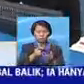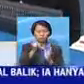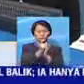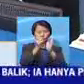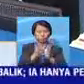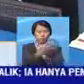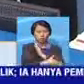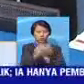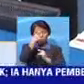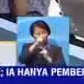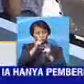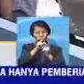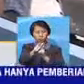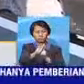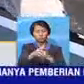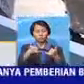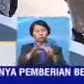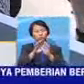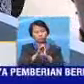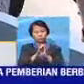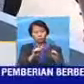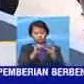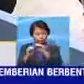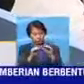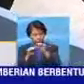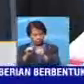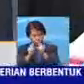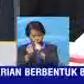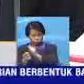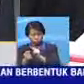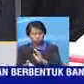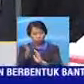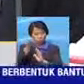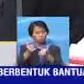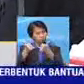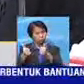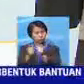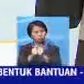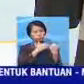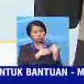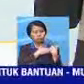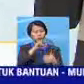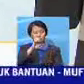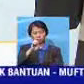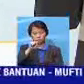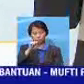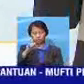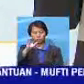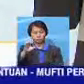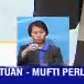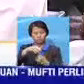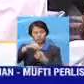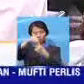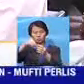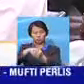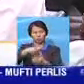negara untuk kelulusan antara lain pindaan itu bertujuan meningkatkan keberkesanan peranan eaic khususnya